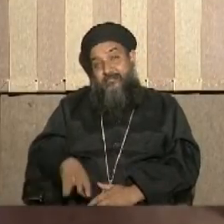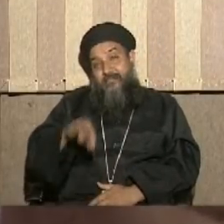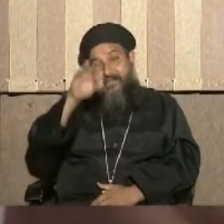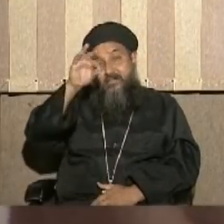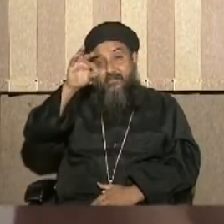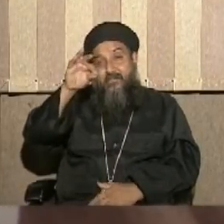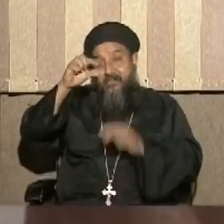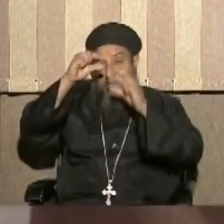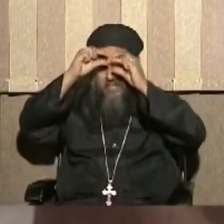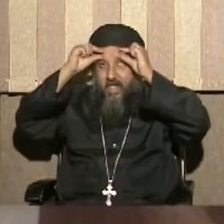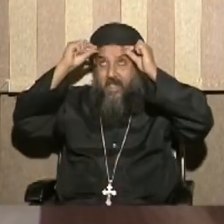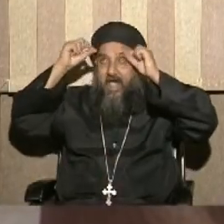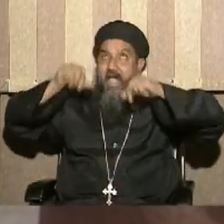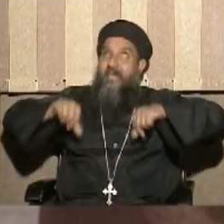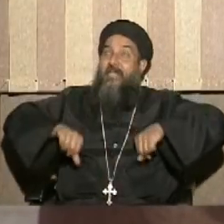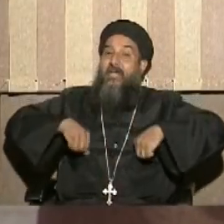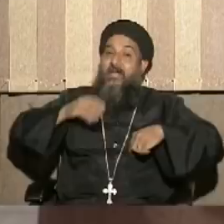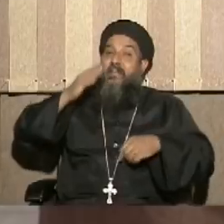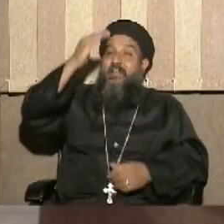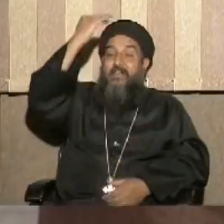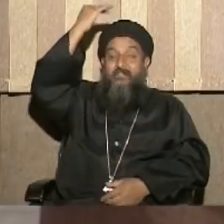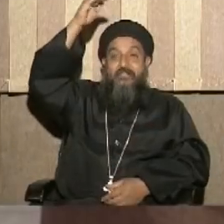ولا اللي اختار تاج الحياة الأبدية؟